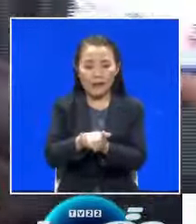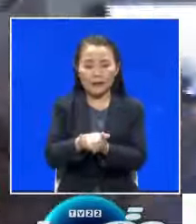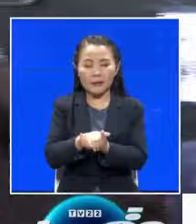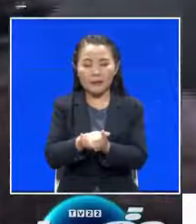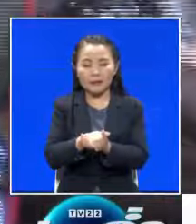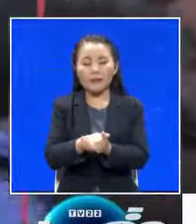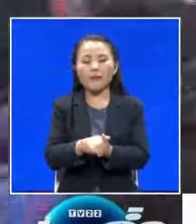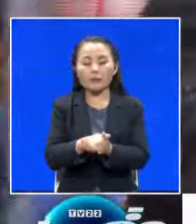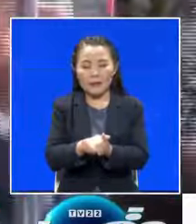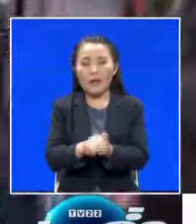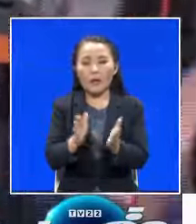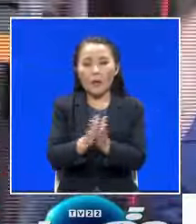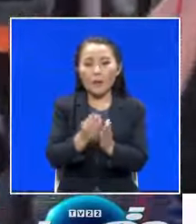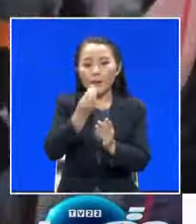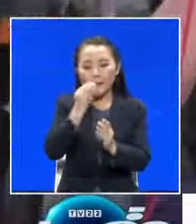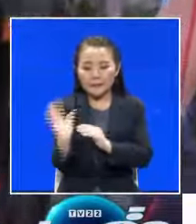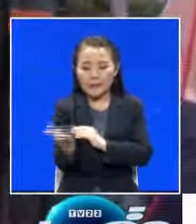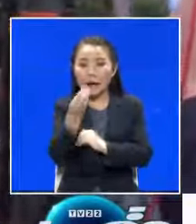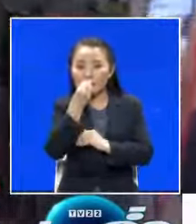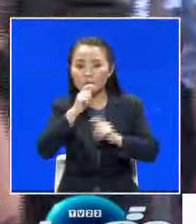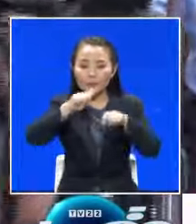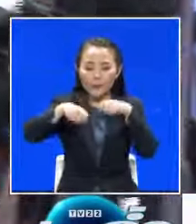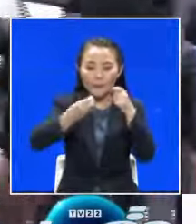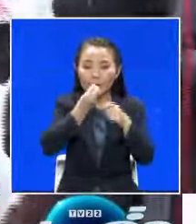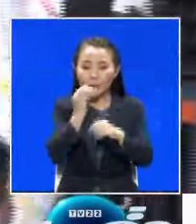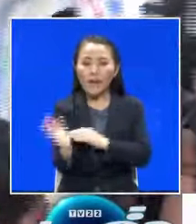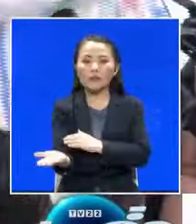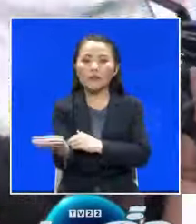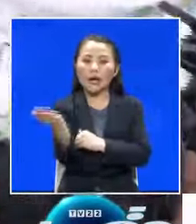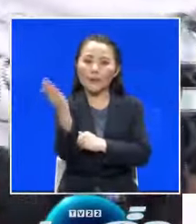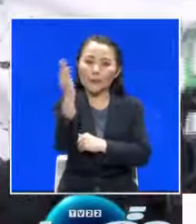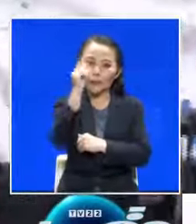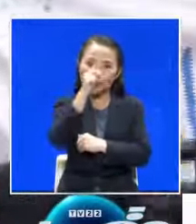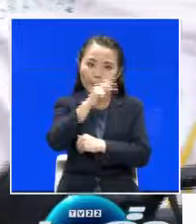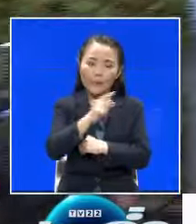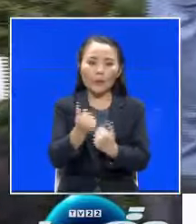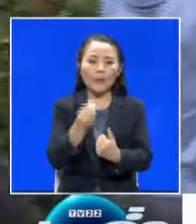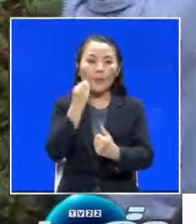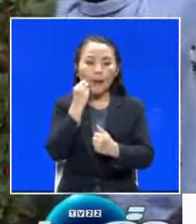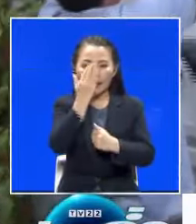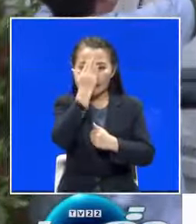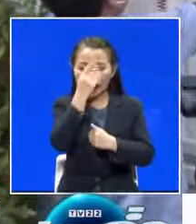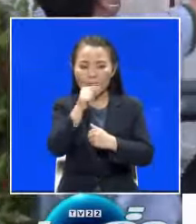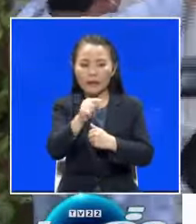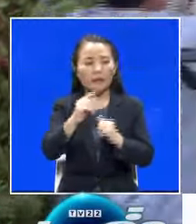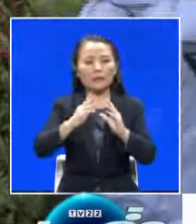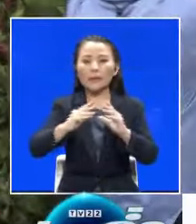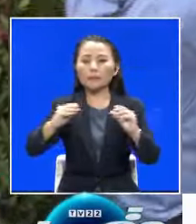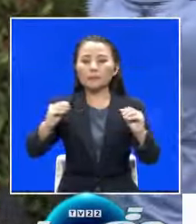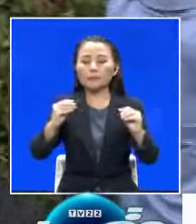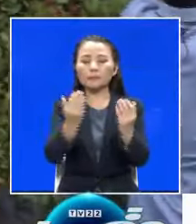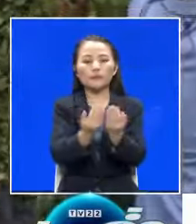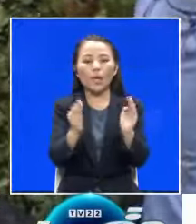งศ์ที่ก็มาร่วมรับประทานอาหารเช้าด้วยกันตลอดช่วงเช้าจนถึงช่วงบ่ายวันนี้หน้าบ้านเนี่ยไม่มีความเคลื่อนไหวจากครอบ